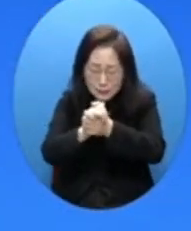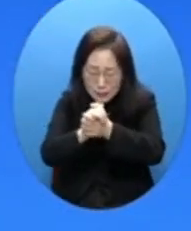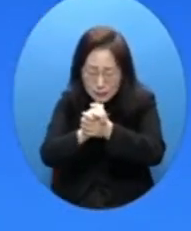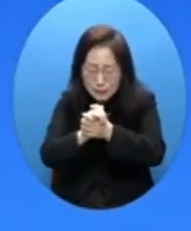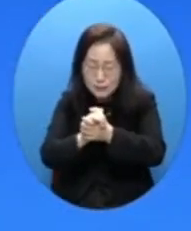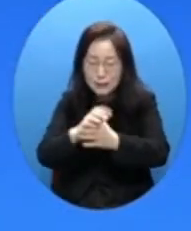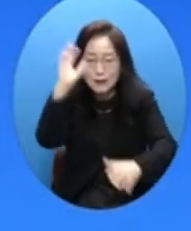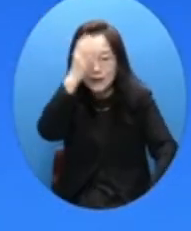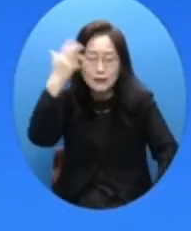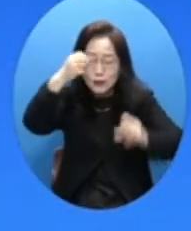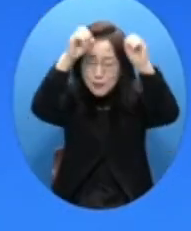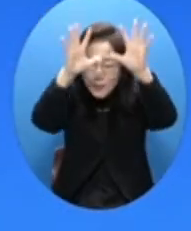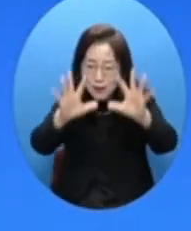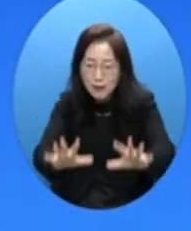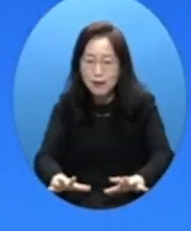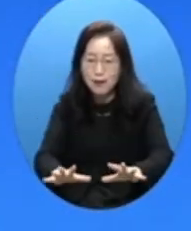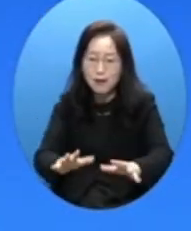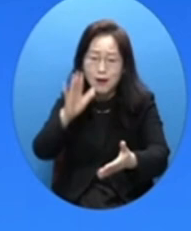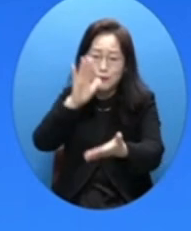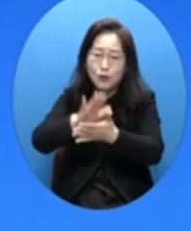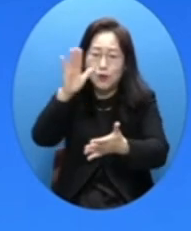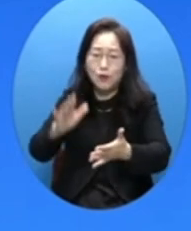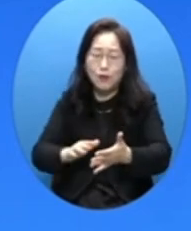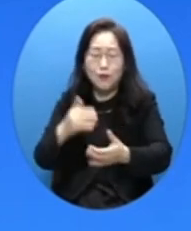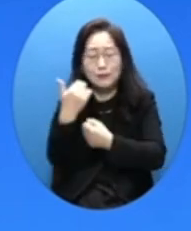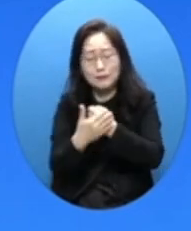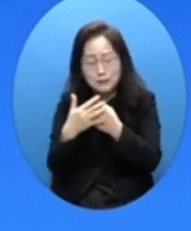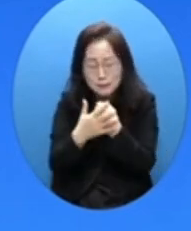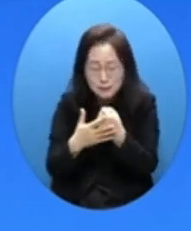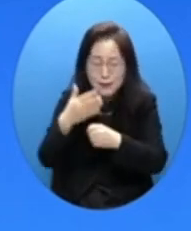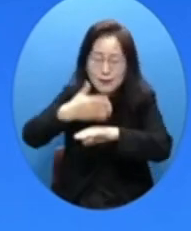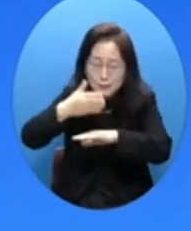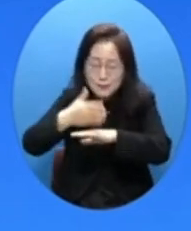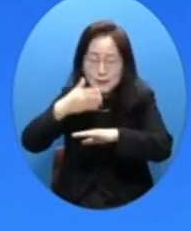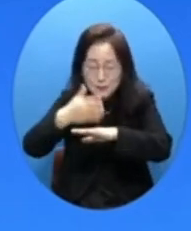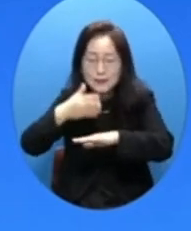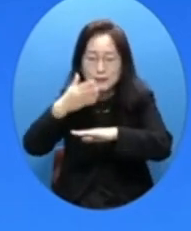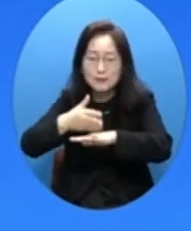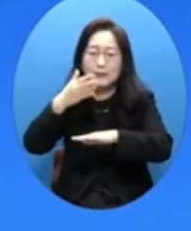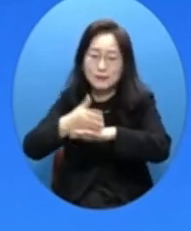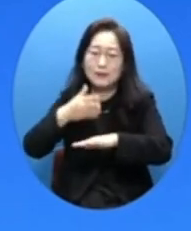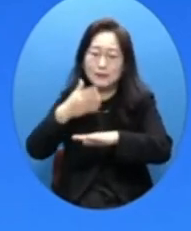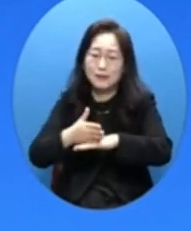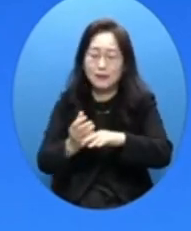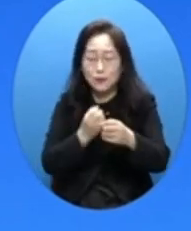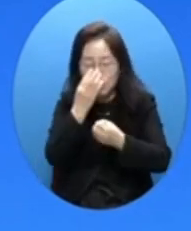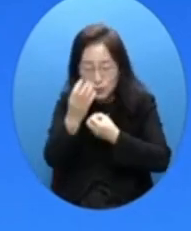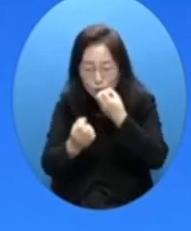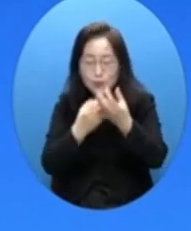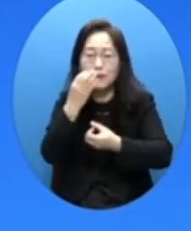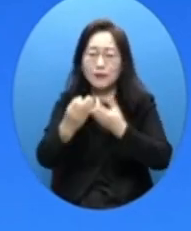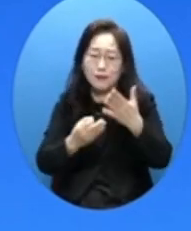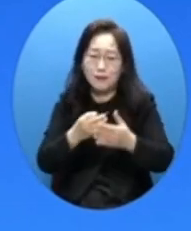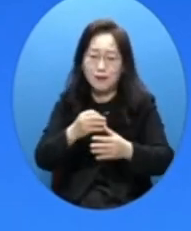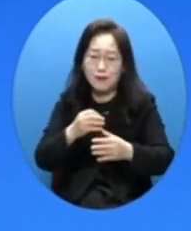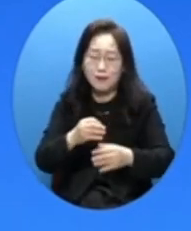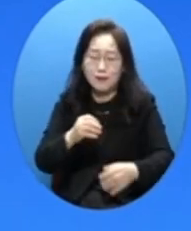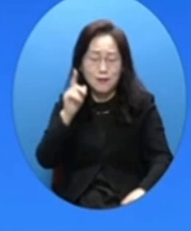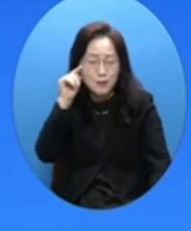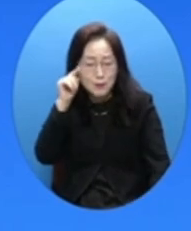하면 성령님에서 온몸이 뜨거워지고 주님의 은혜가 넘쳐나서 감사합니다 감사합니다 감사합니다 고백하면서 하루하루를